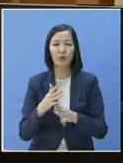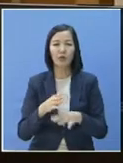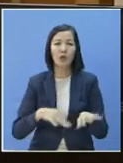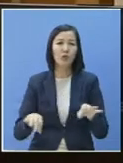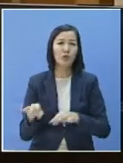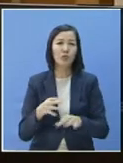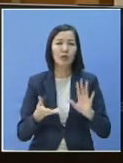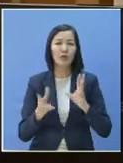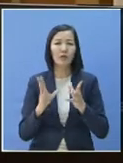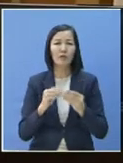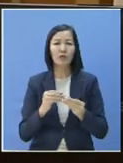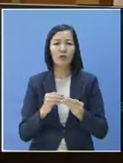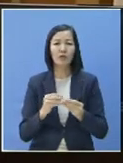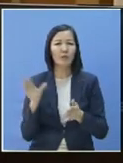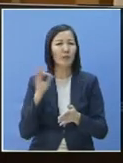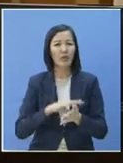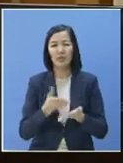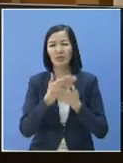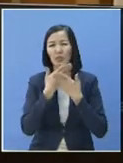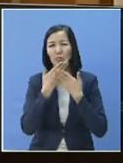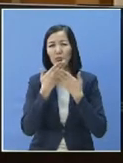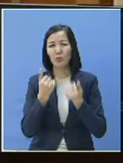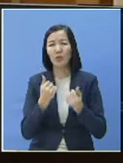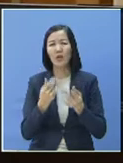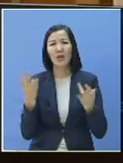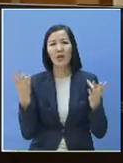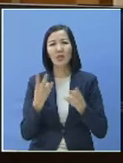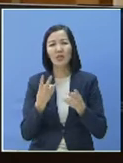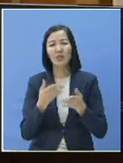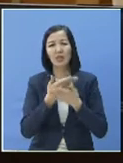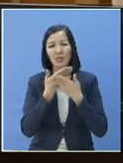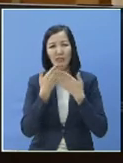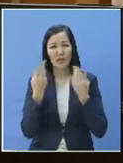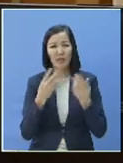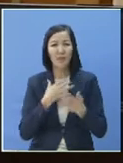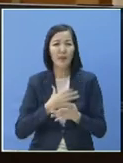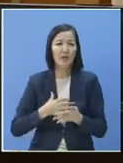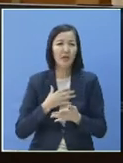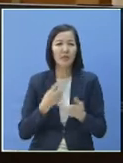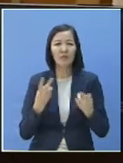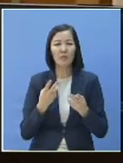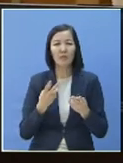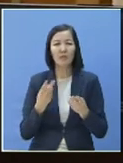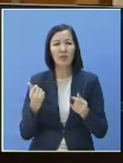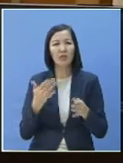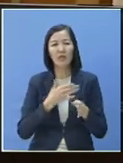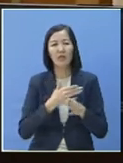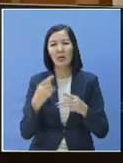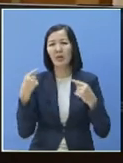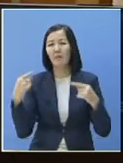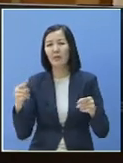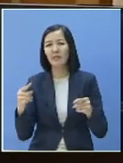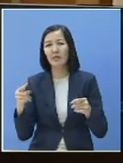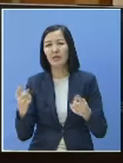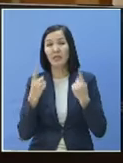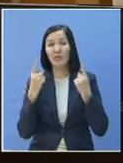бойынша нәтижесіздікті ескерсек, оларға бір аса қажеттілік болмаса, бәлкім бұндай қаражатты, бұл қаражатты басқа